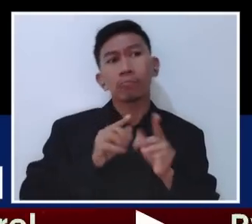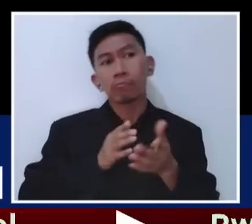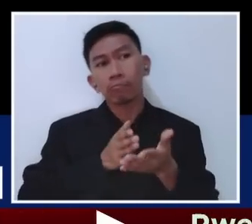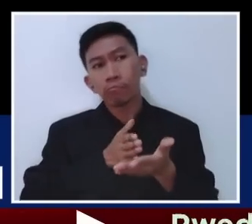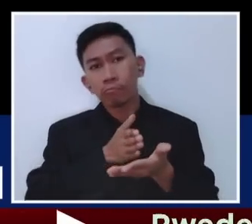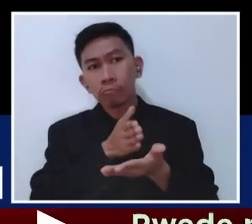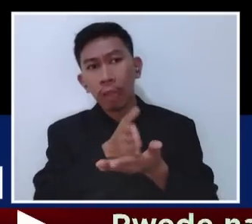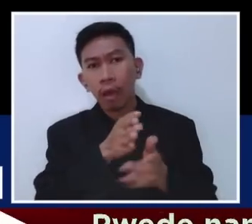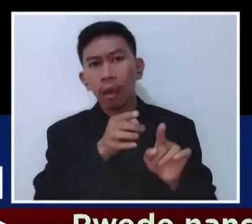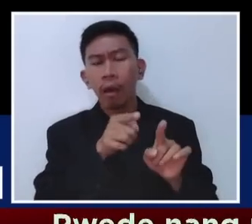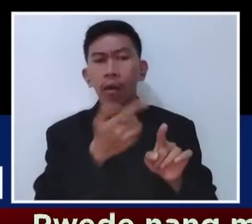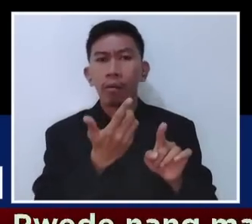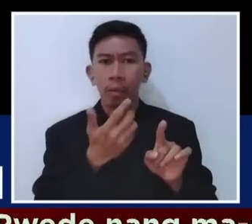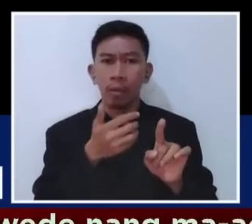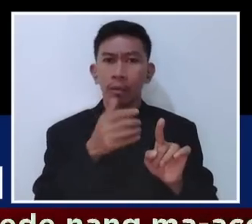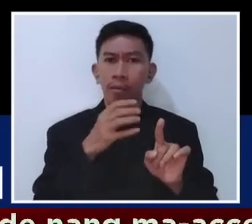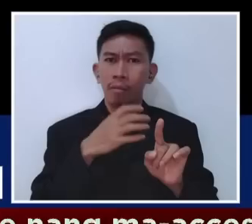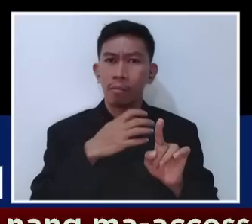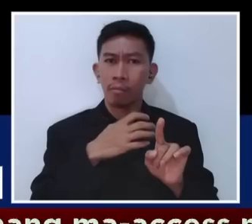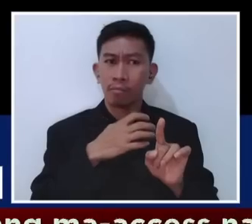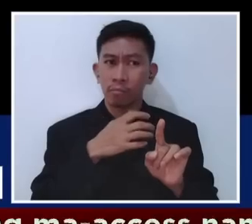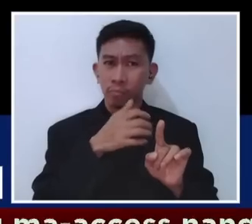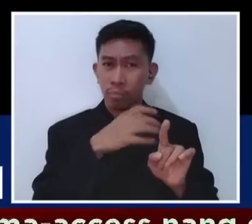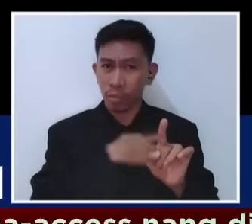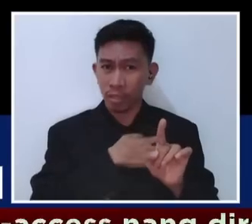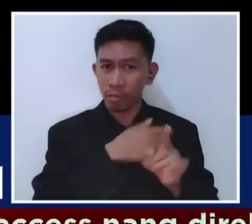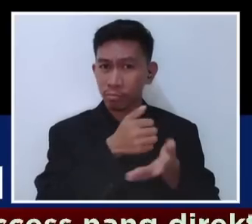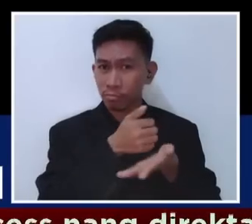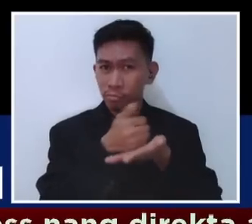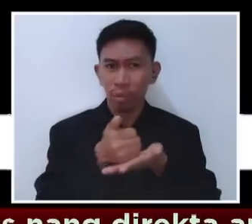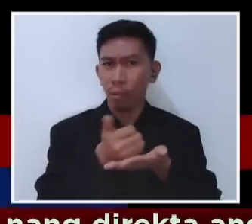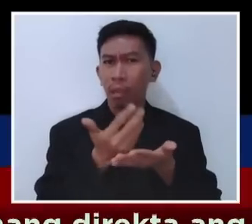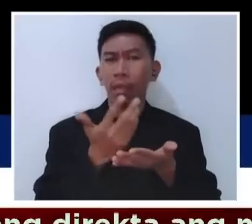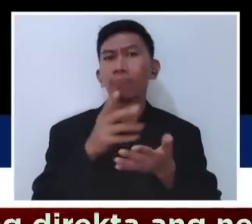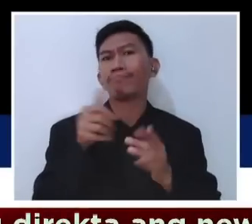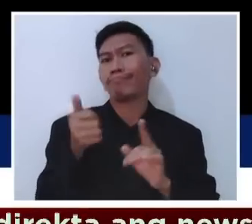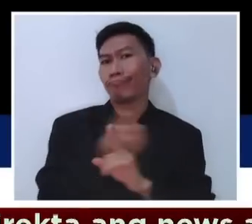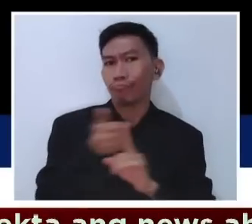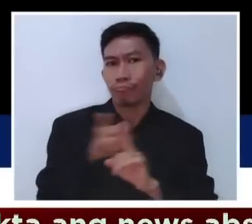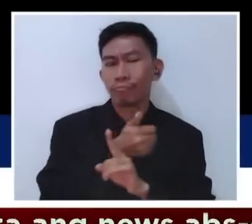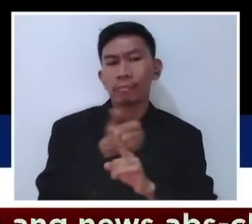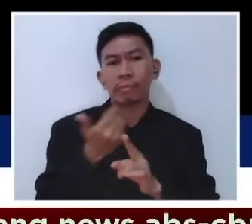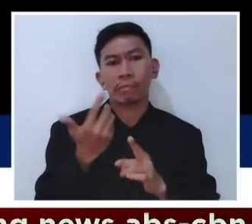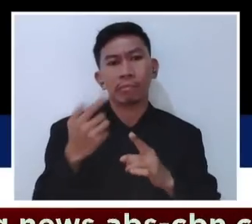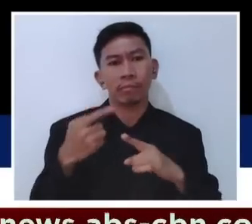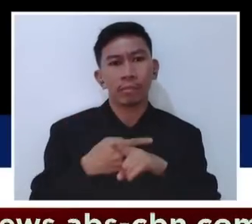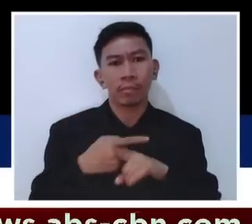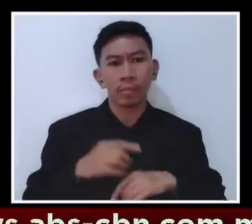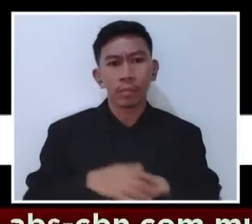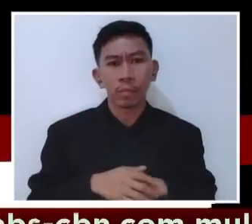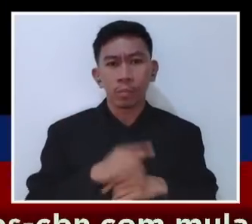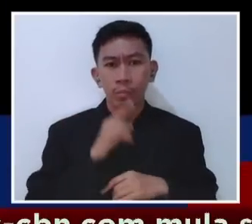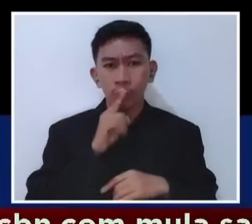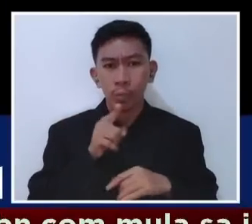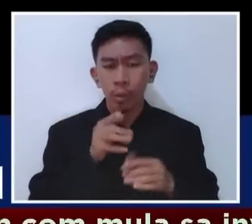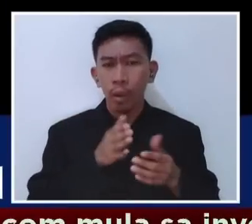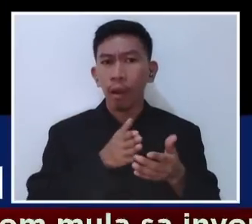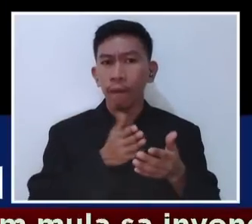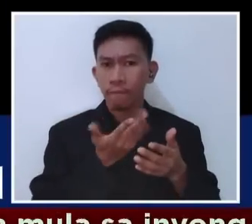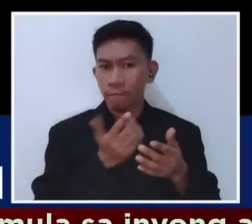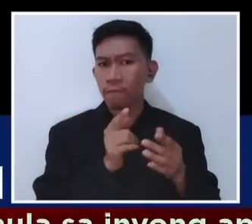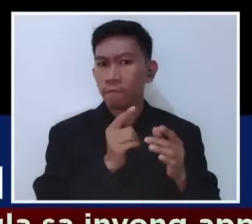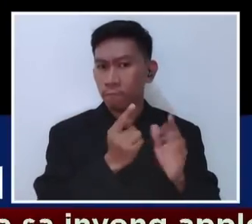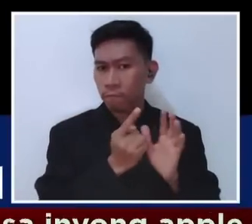matulungan, naabuso pa umano siya. Bukutong dala sa truck at gawin nga bata. Isunod ko last lang yung